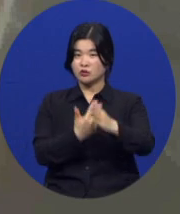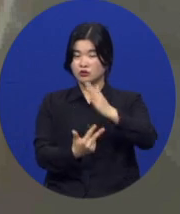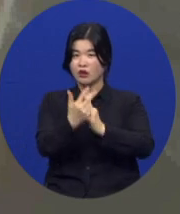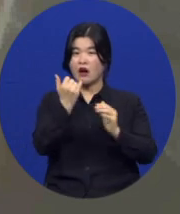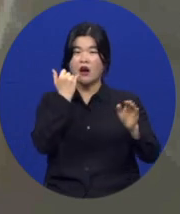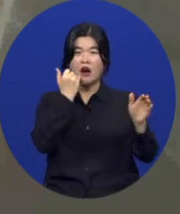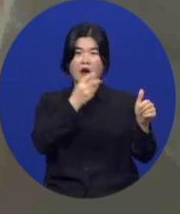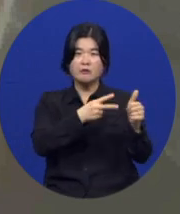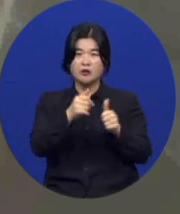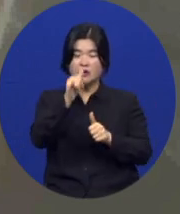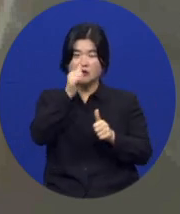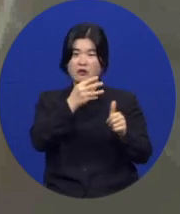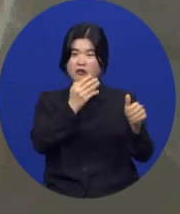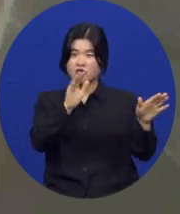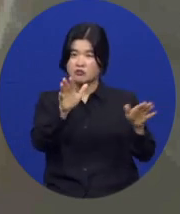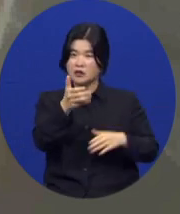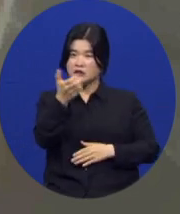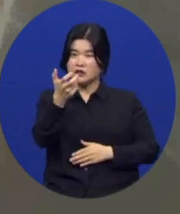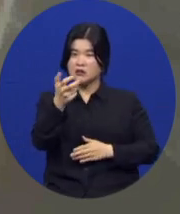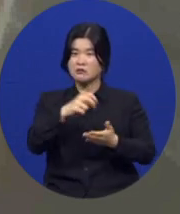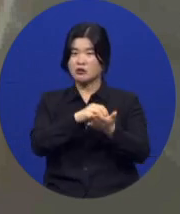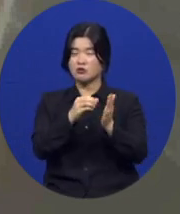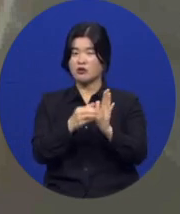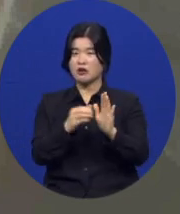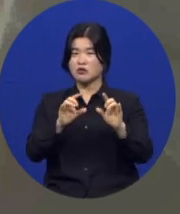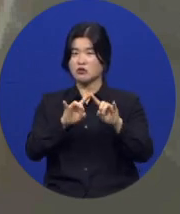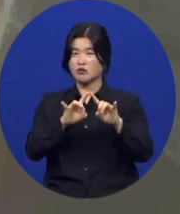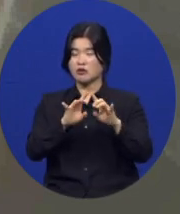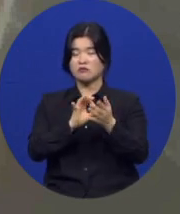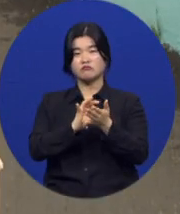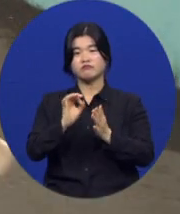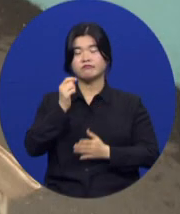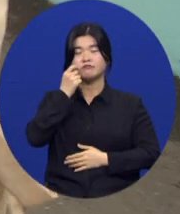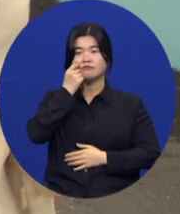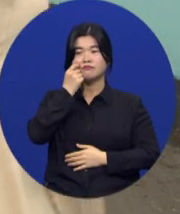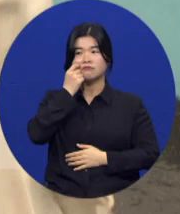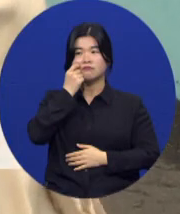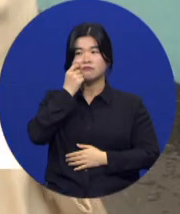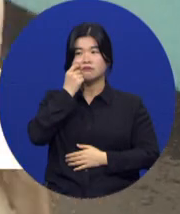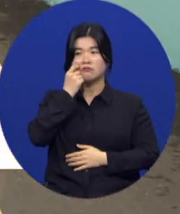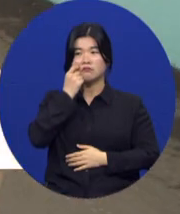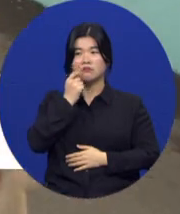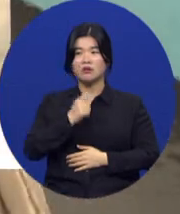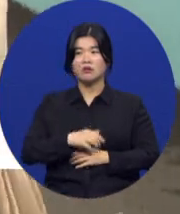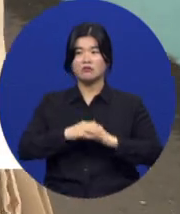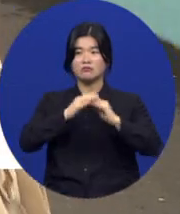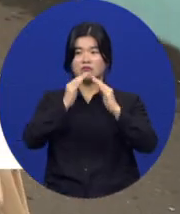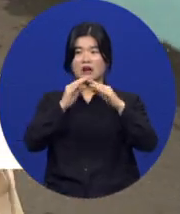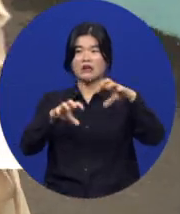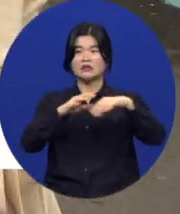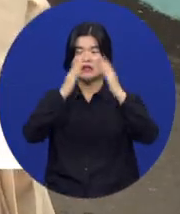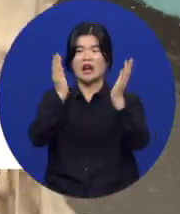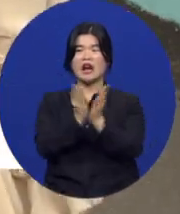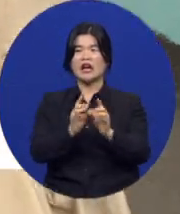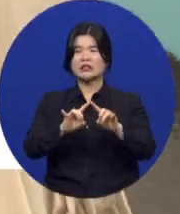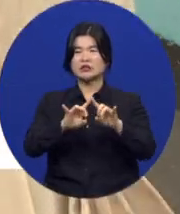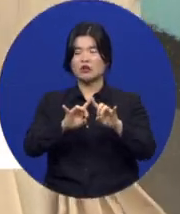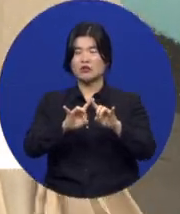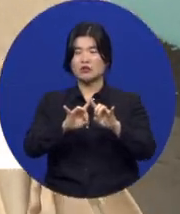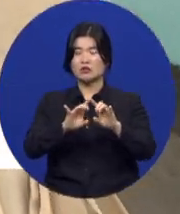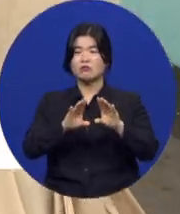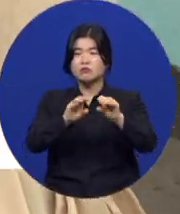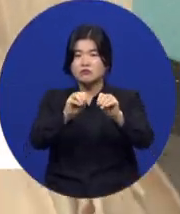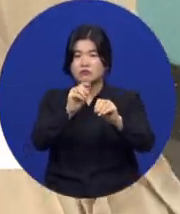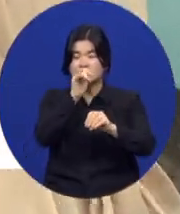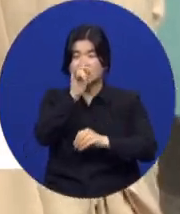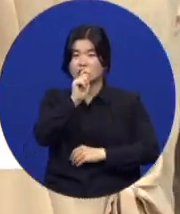일대 907 10여 가구에 전기 공급이 끊겼습니다 이머리 막 전부다 1000개 가변 한테 밭에 들이 버거 다